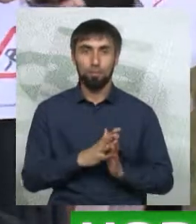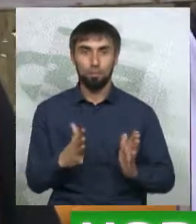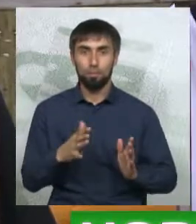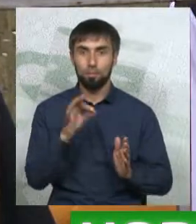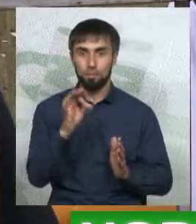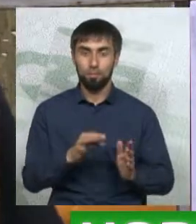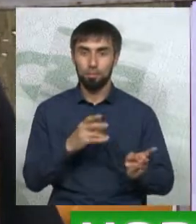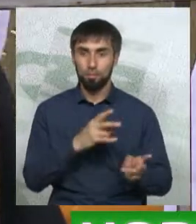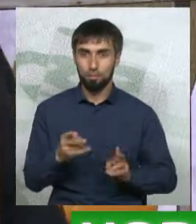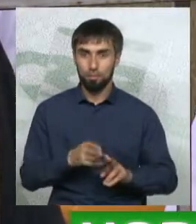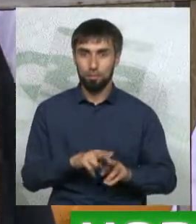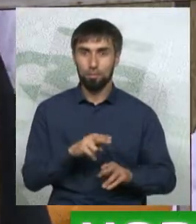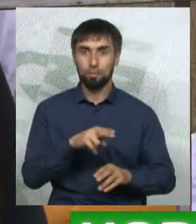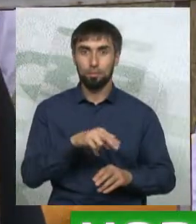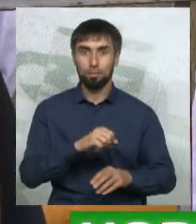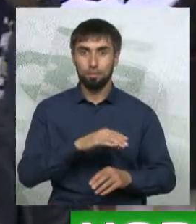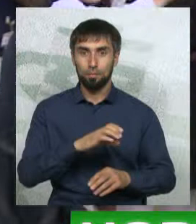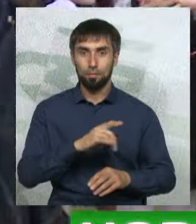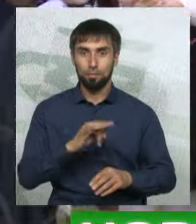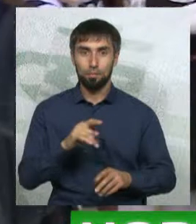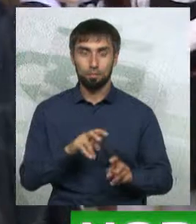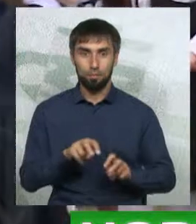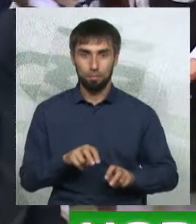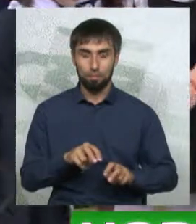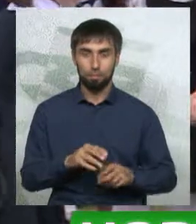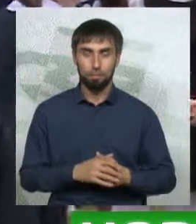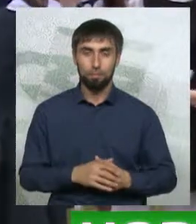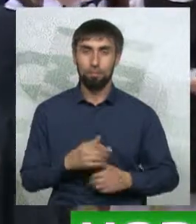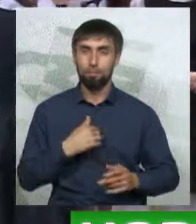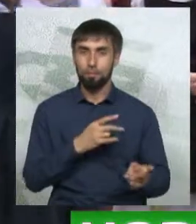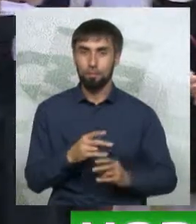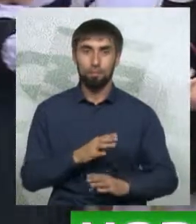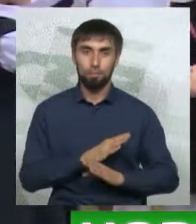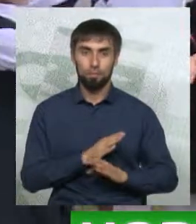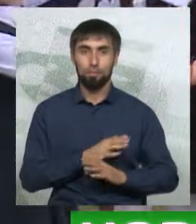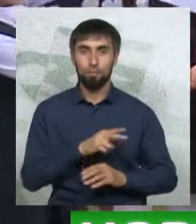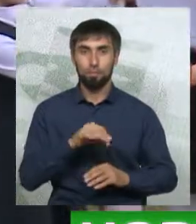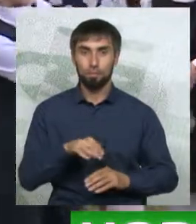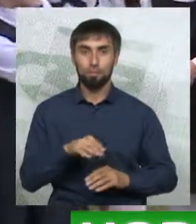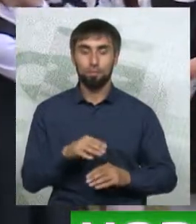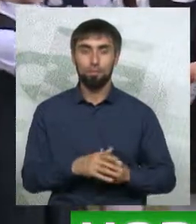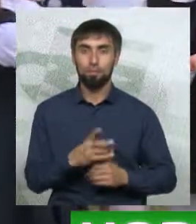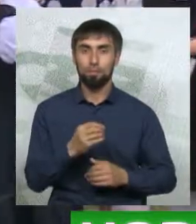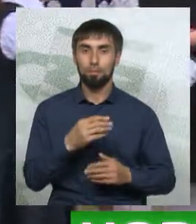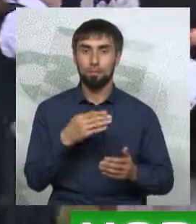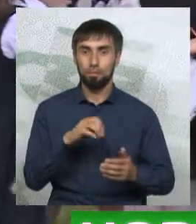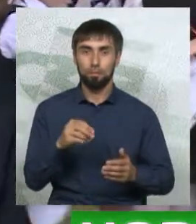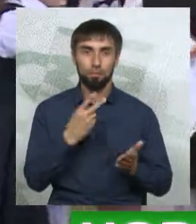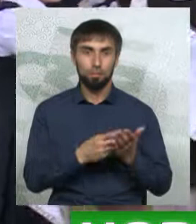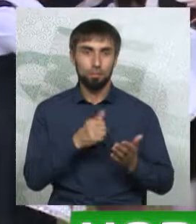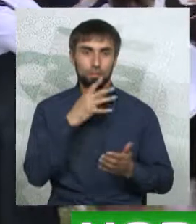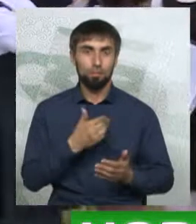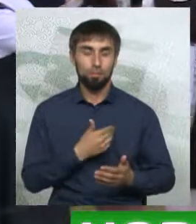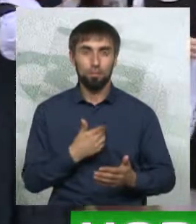процент пострадавших – это дети-пассажиры. У нас есть снижение по количеству раненых, погибших в ДТП, но это не те показатели, которые бы мы